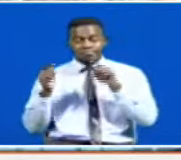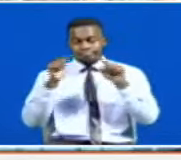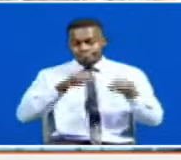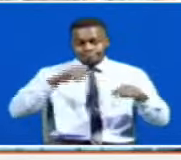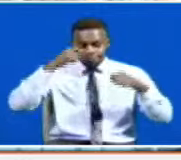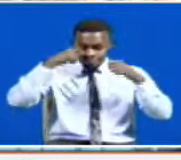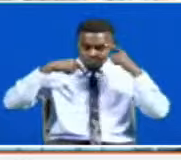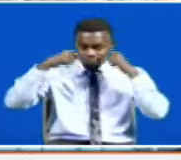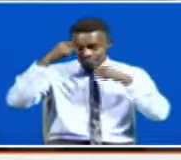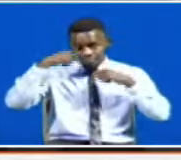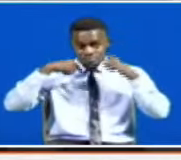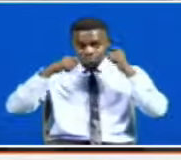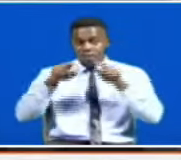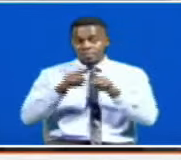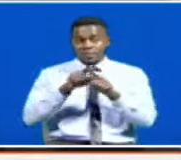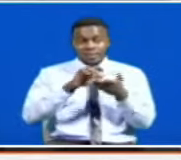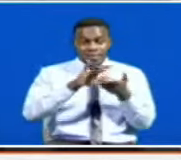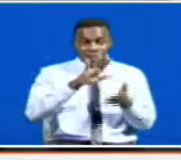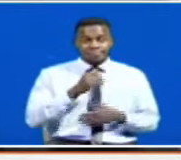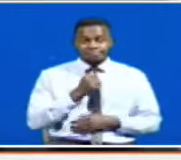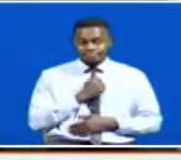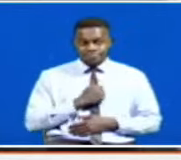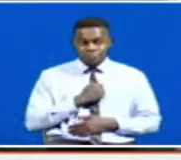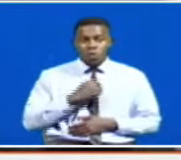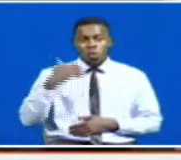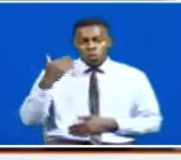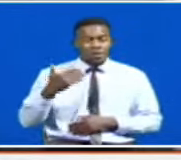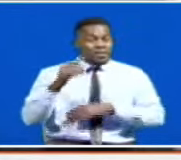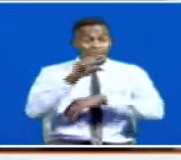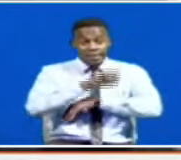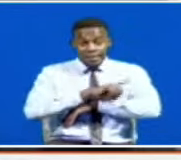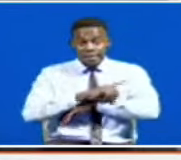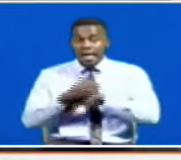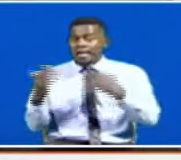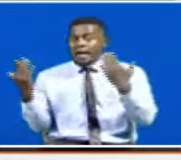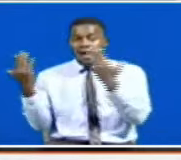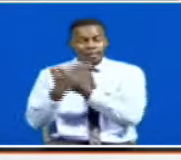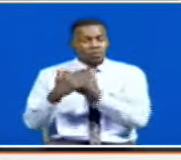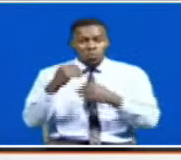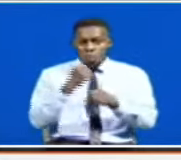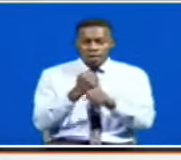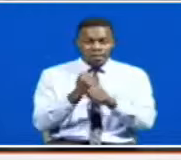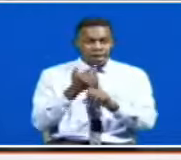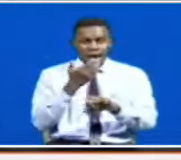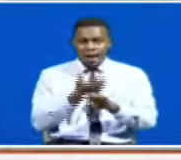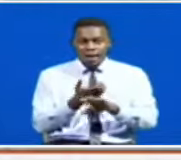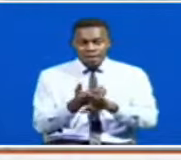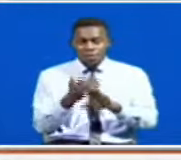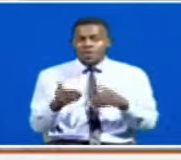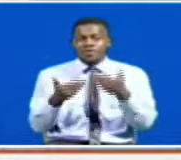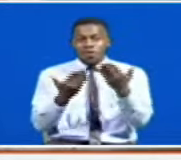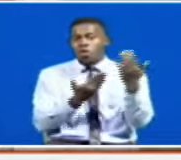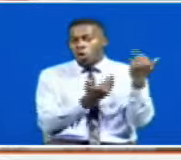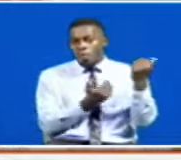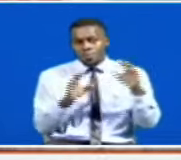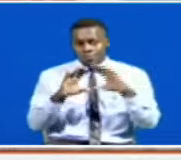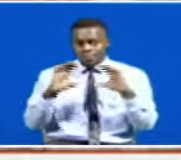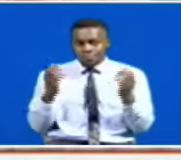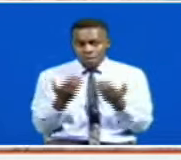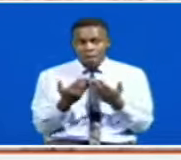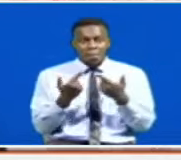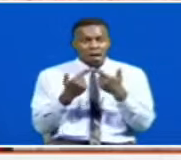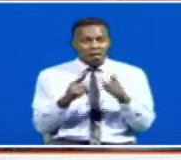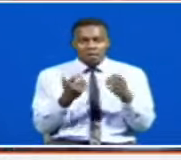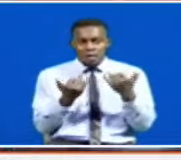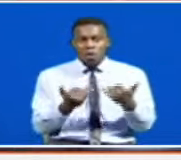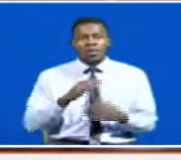Aliitumia ikilinganishwa na bidii yake usiku na mchana kuleta furaha kwa na jamii. Lakini sasa kufuatia kifo